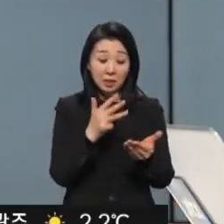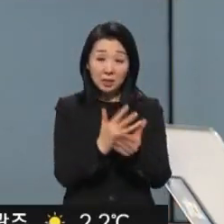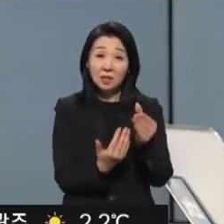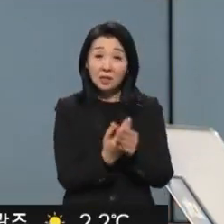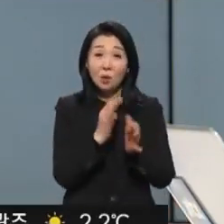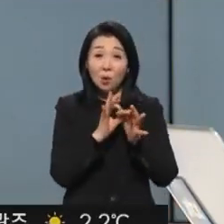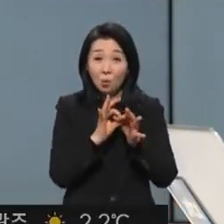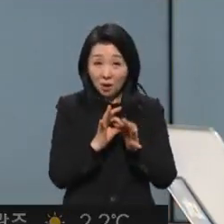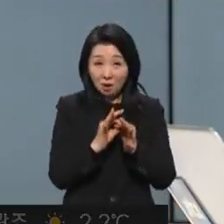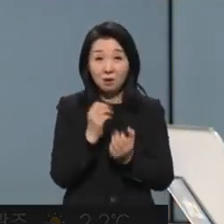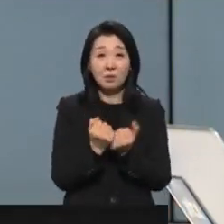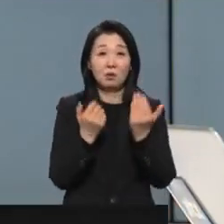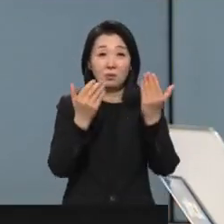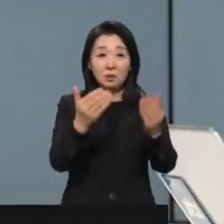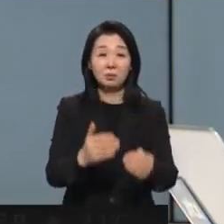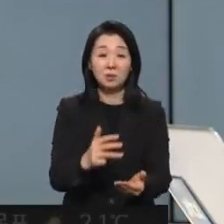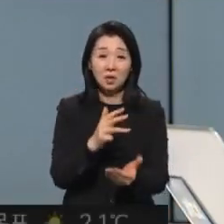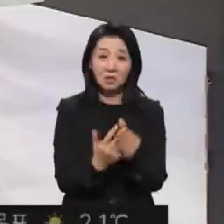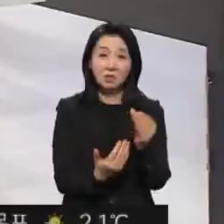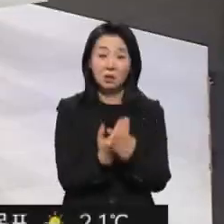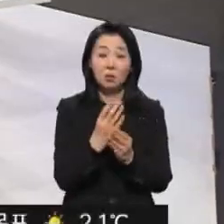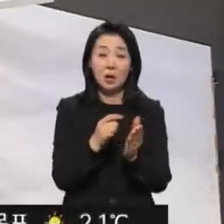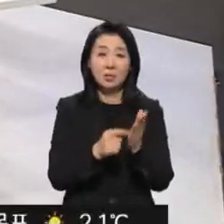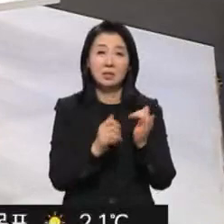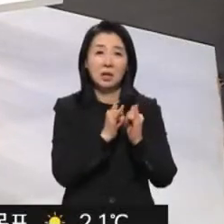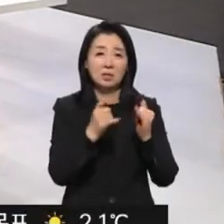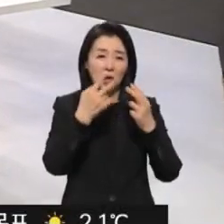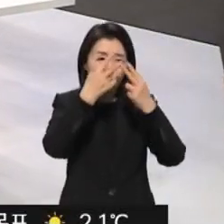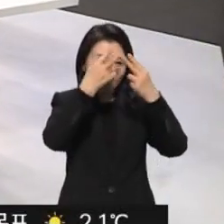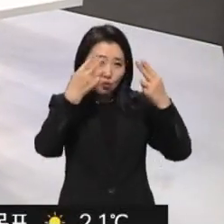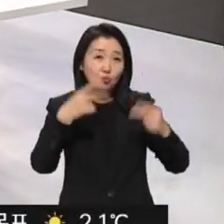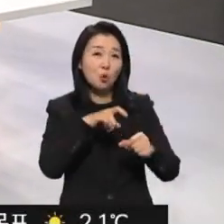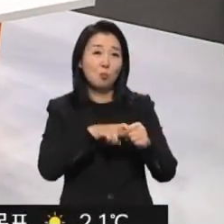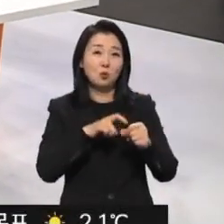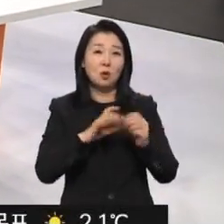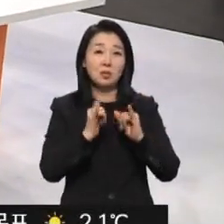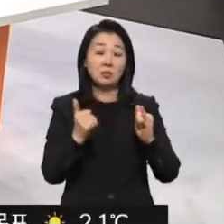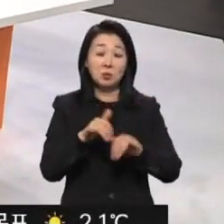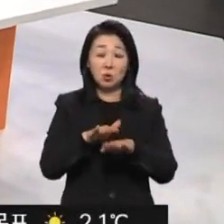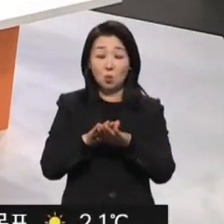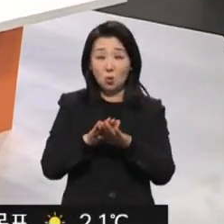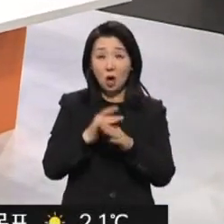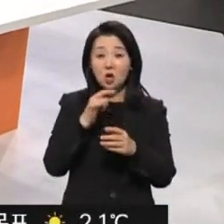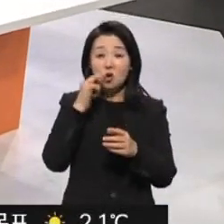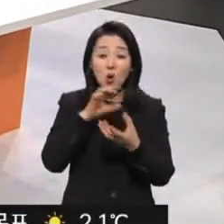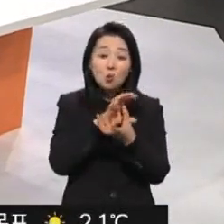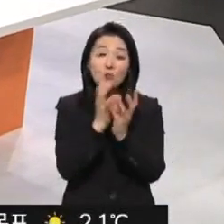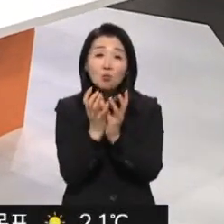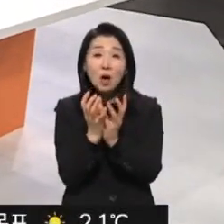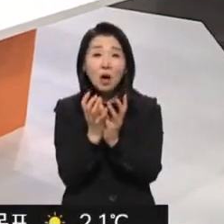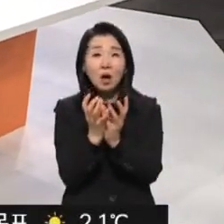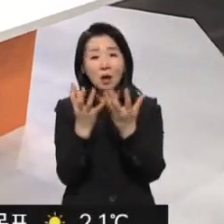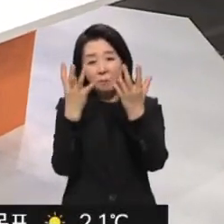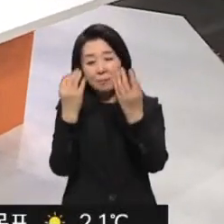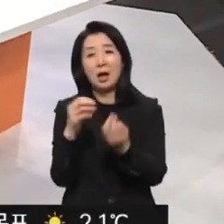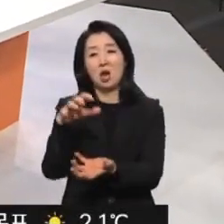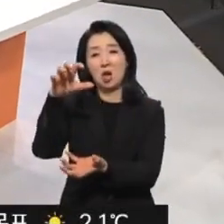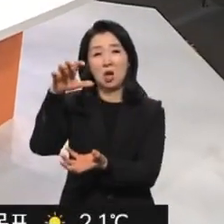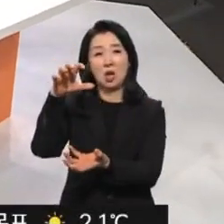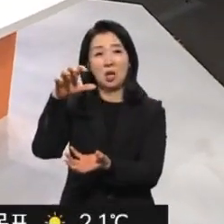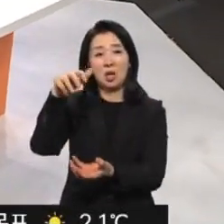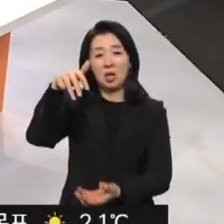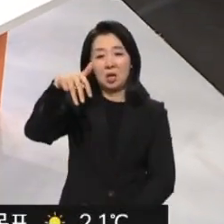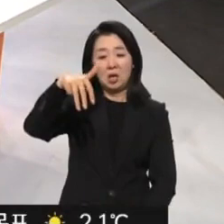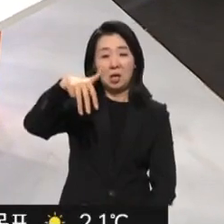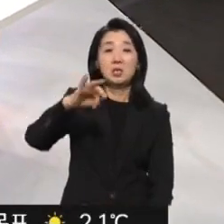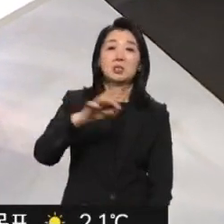좀 짚어보겠습니다. 이태원 참사 희생자를 추모하기 위해서 시민들이 놓고 간 국화 수만 송이가 있는데 치악산